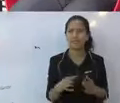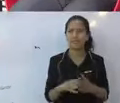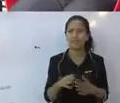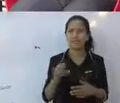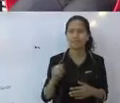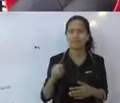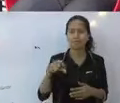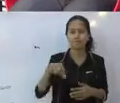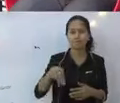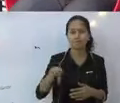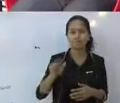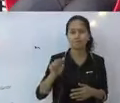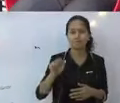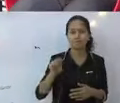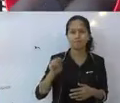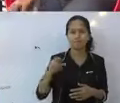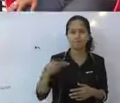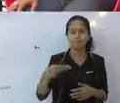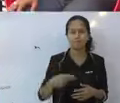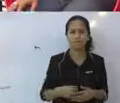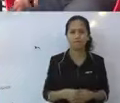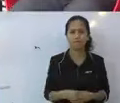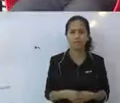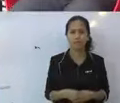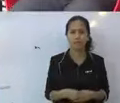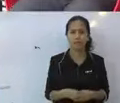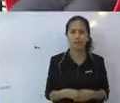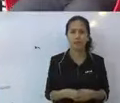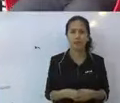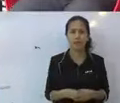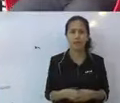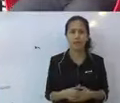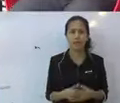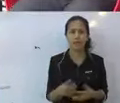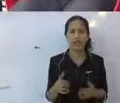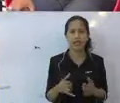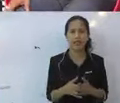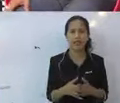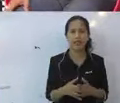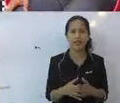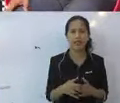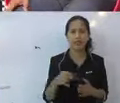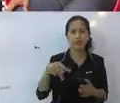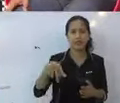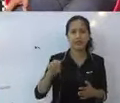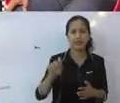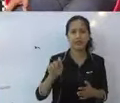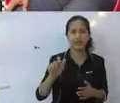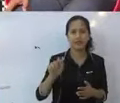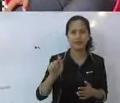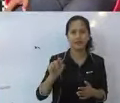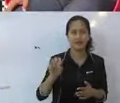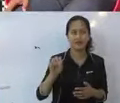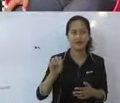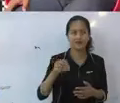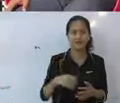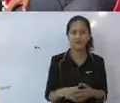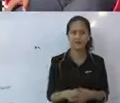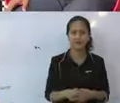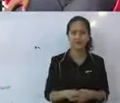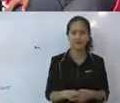mashed potatoes, ganyan. Tapos lagyan nyo ng kanin, ganyan. Diba talaga? Oo. Actually, nakumpara ko yun sa mga anak ko,